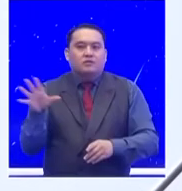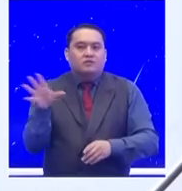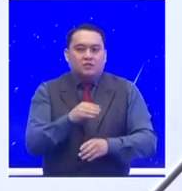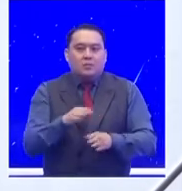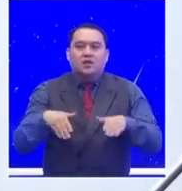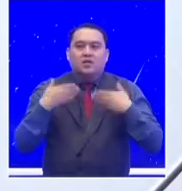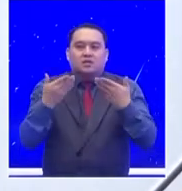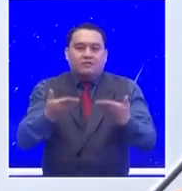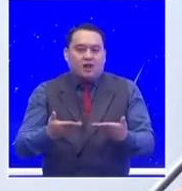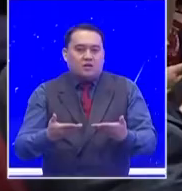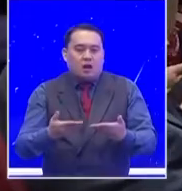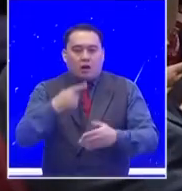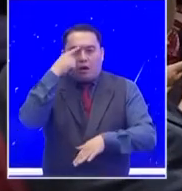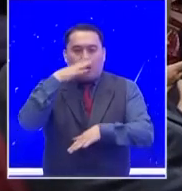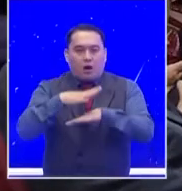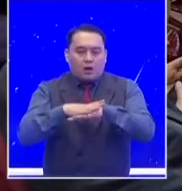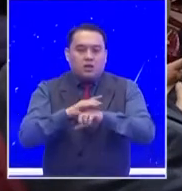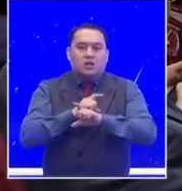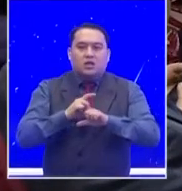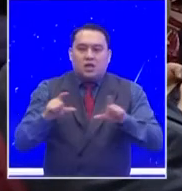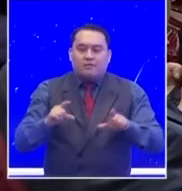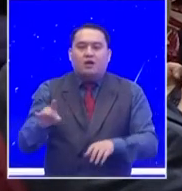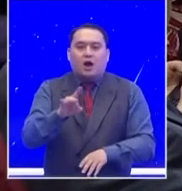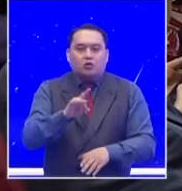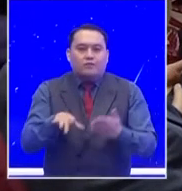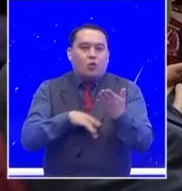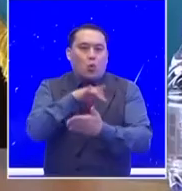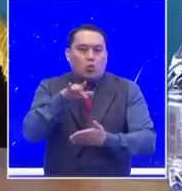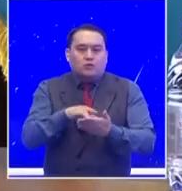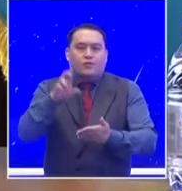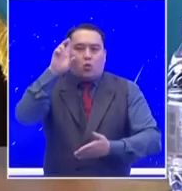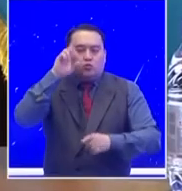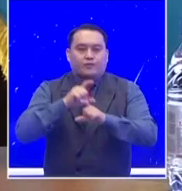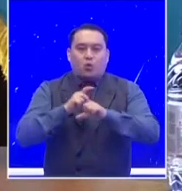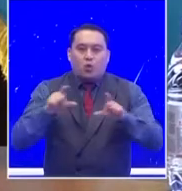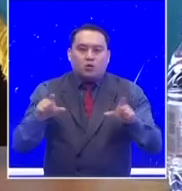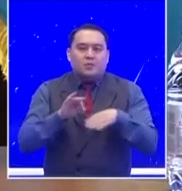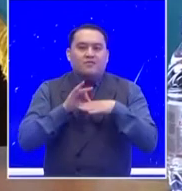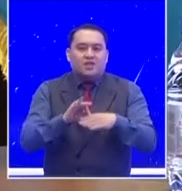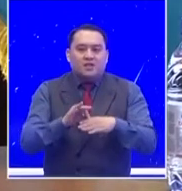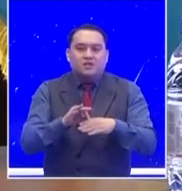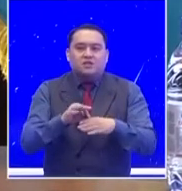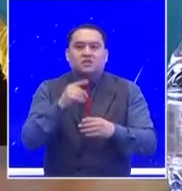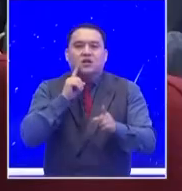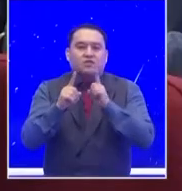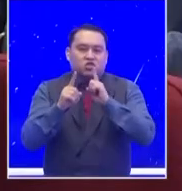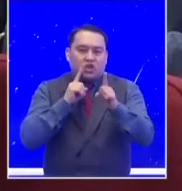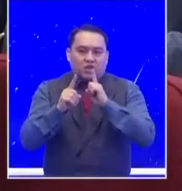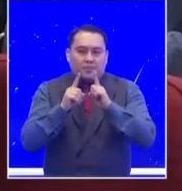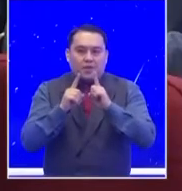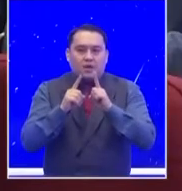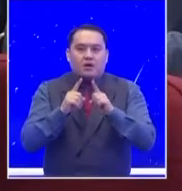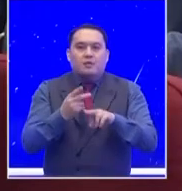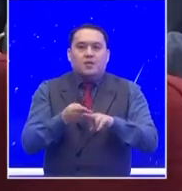уполномоченными представителями, аппаратами акимов районов, городов и государственных органов проведено селекторное совещание, в